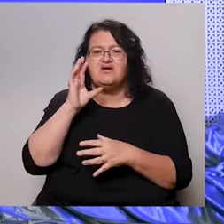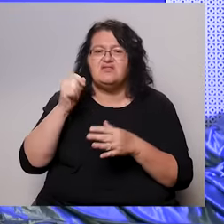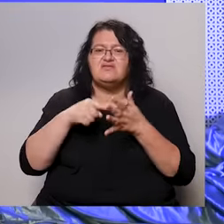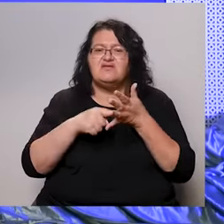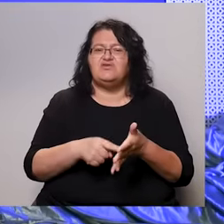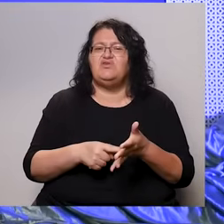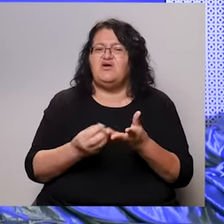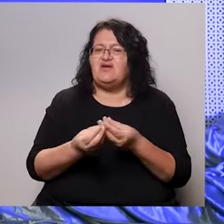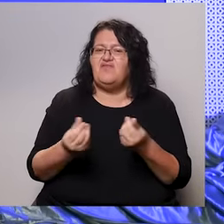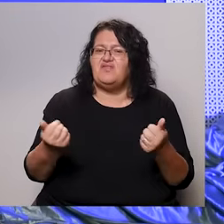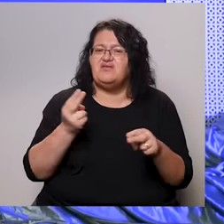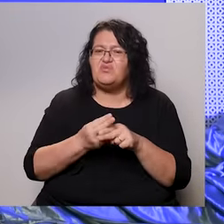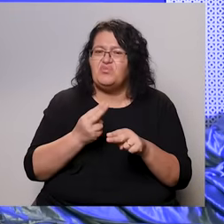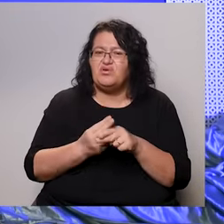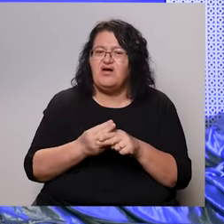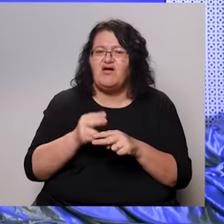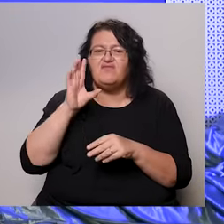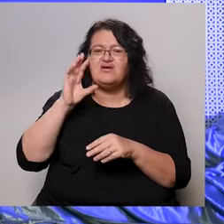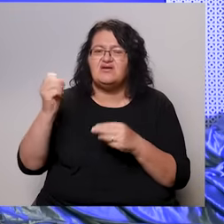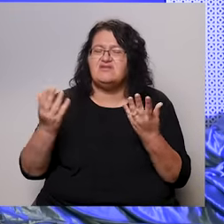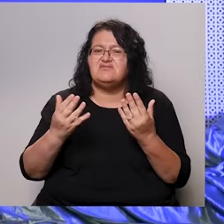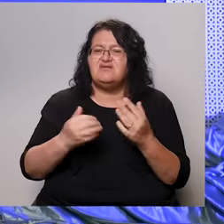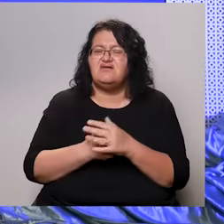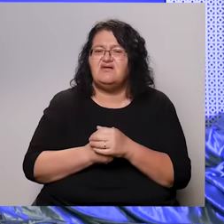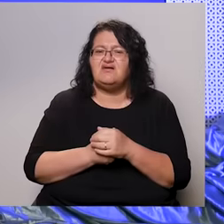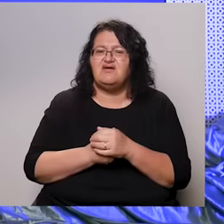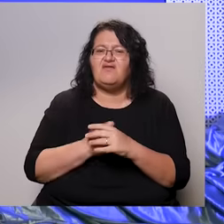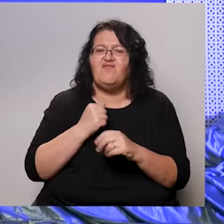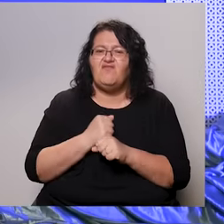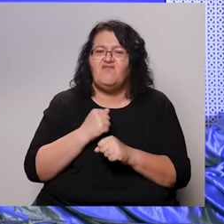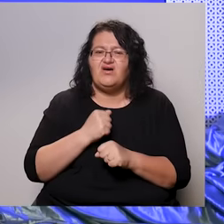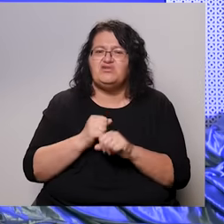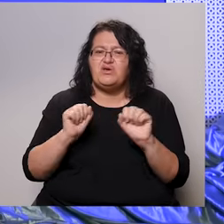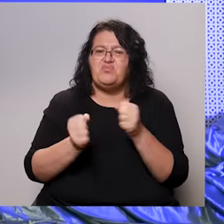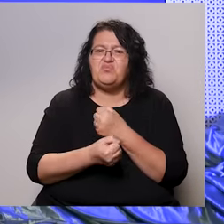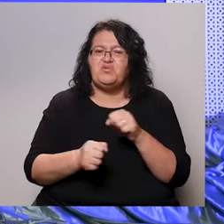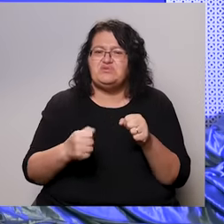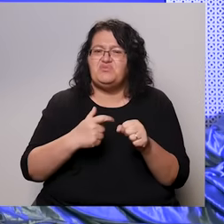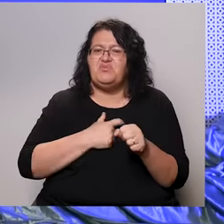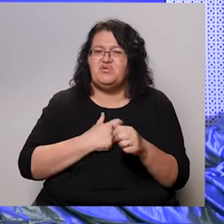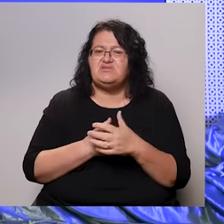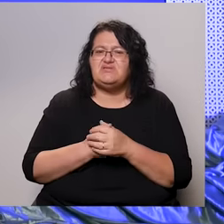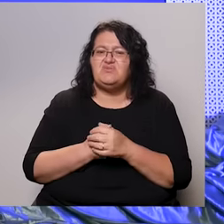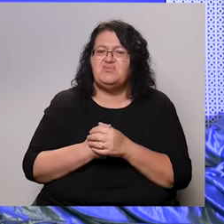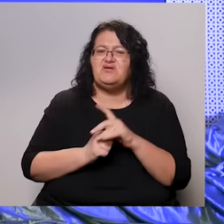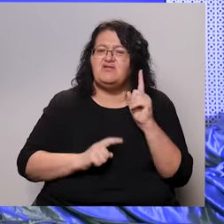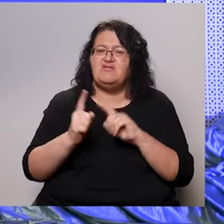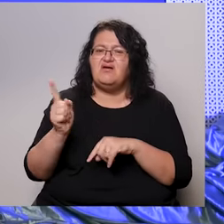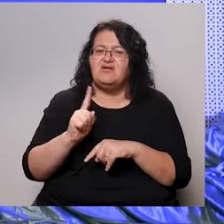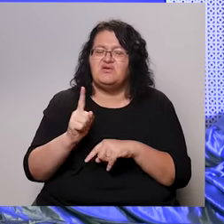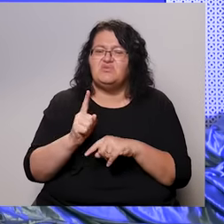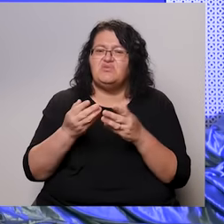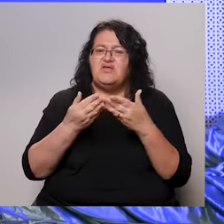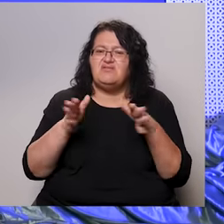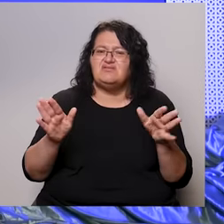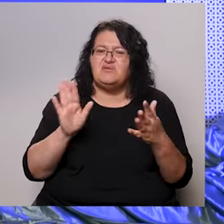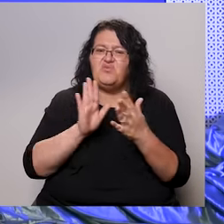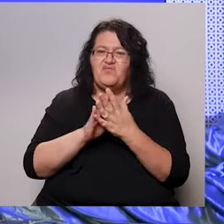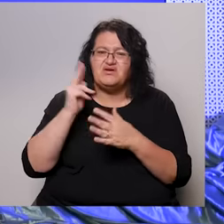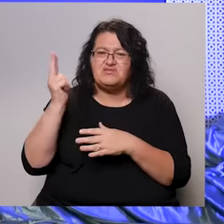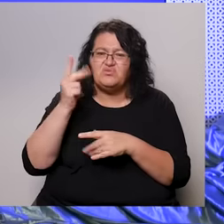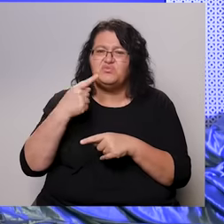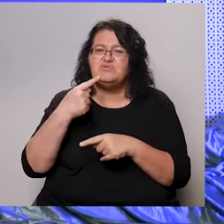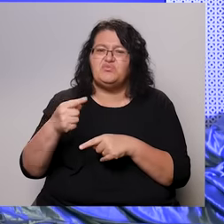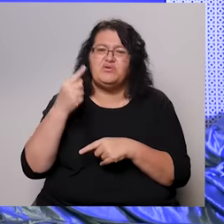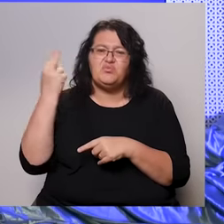care vindecă bolnavii, de credința aceea care face imposibil imposibil. Dacă nu ne deschidem înaintea lui Dumnezeu și nu-i